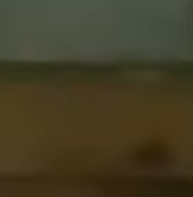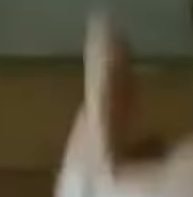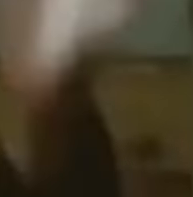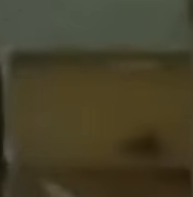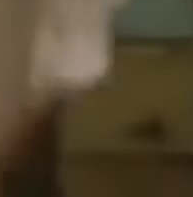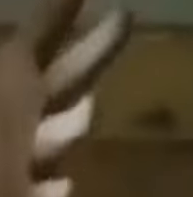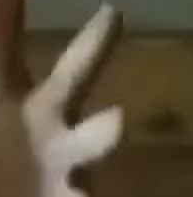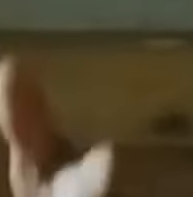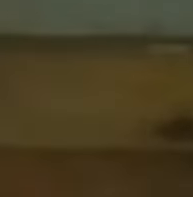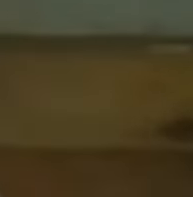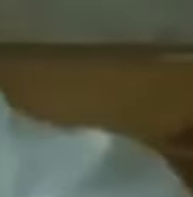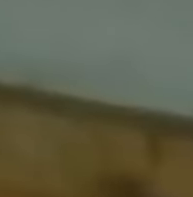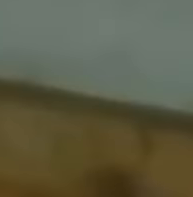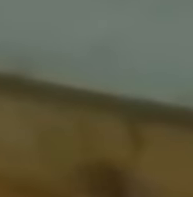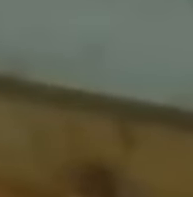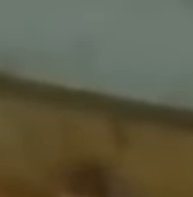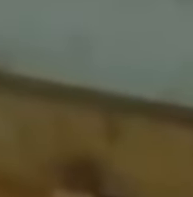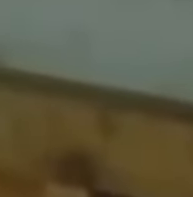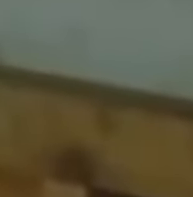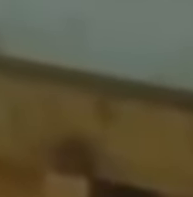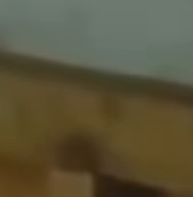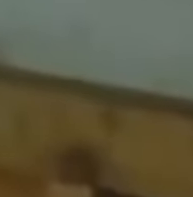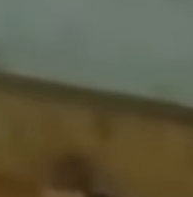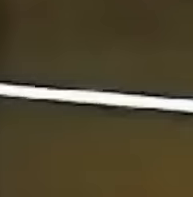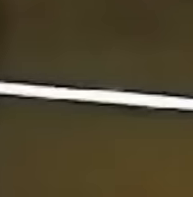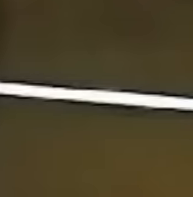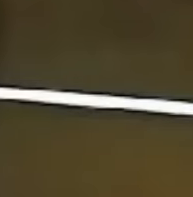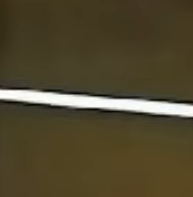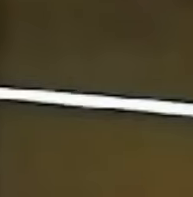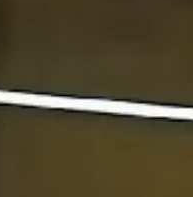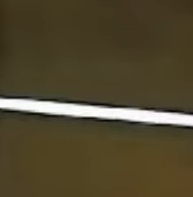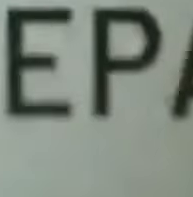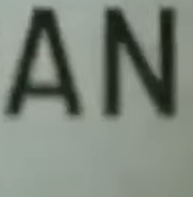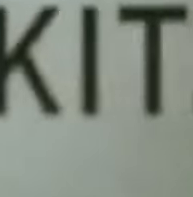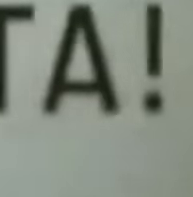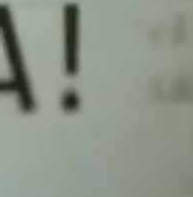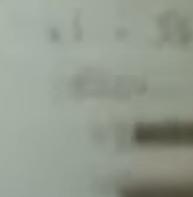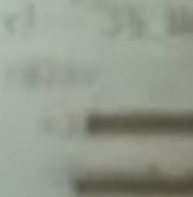doang, bakal ada efeknya gitu. Paling ujung-ujungnya sama aja.